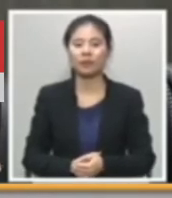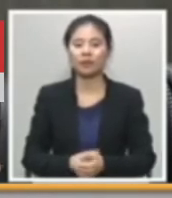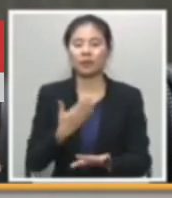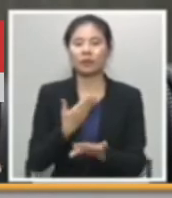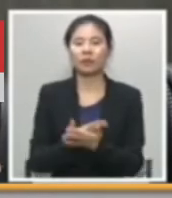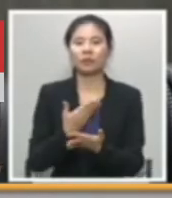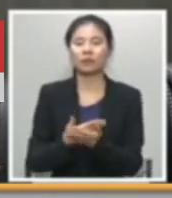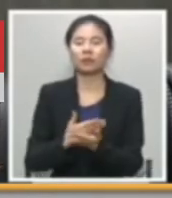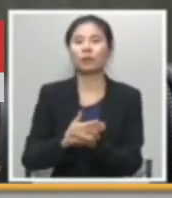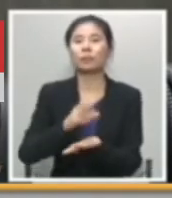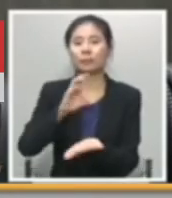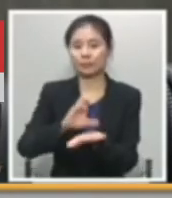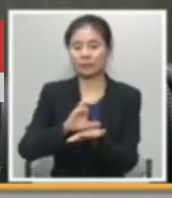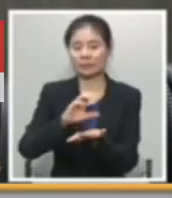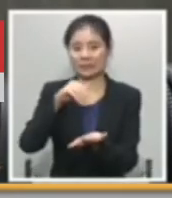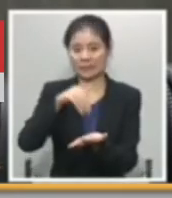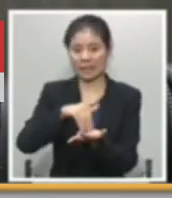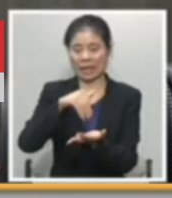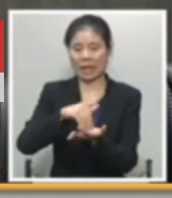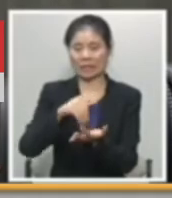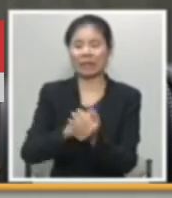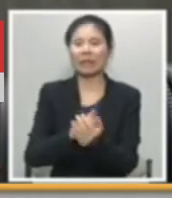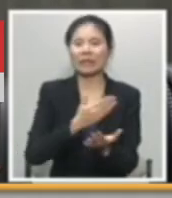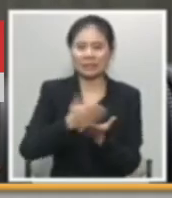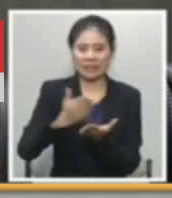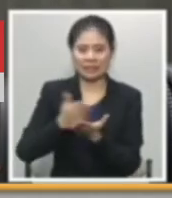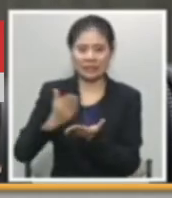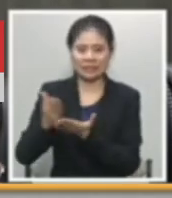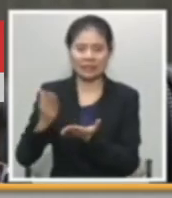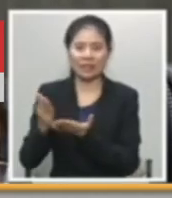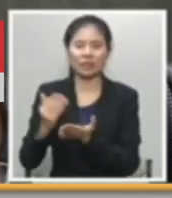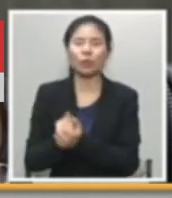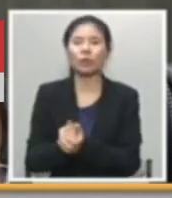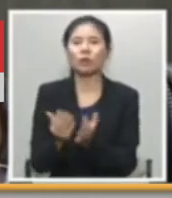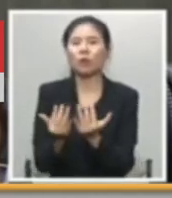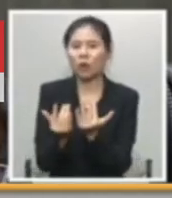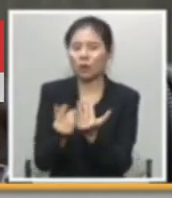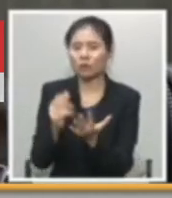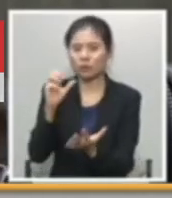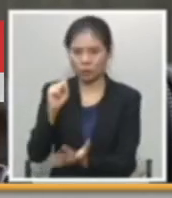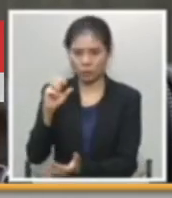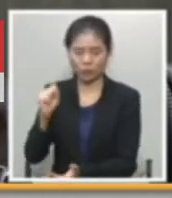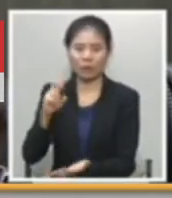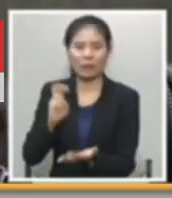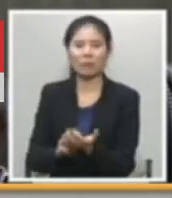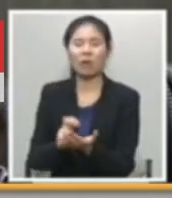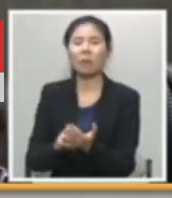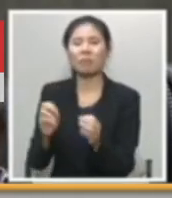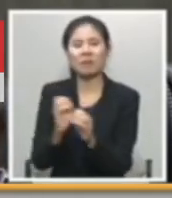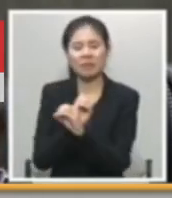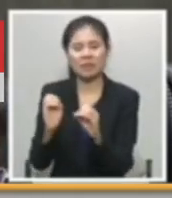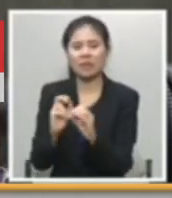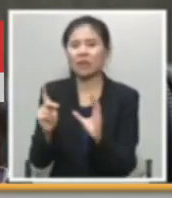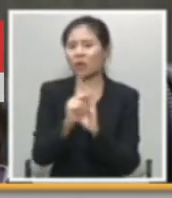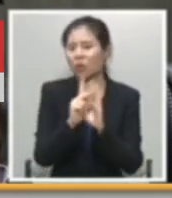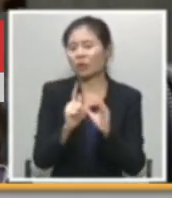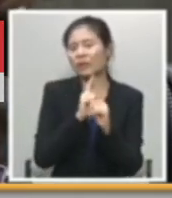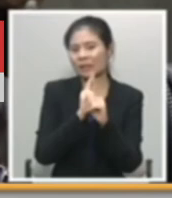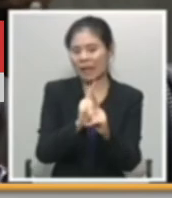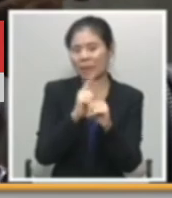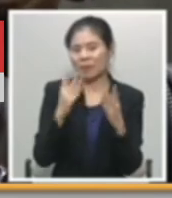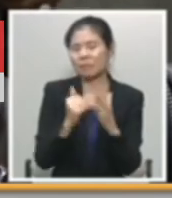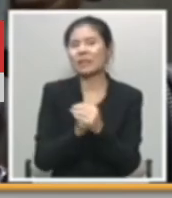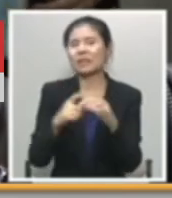ยไร้การตรวจสอบและใช้โดยผิดเงื่อนไขไม่เป็นกรณีฉุก